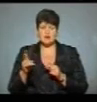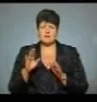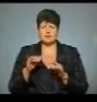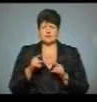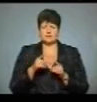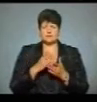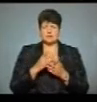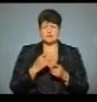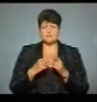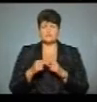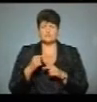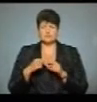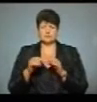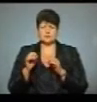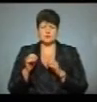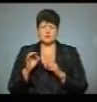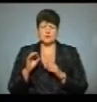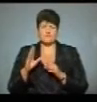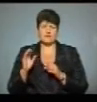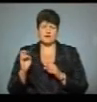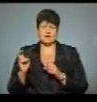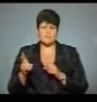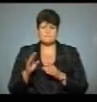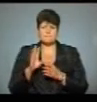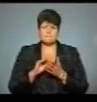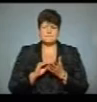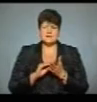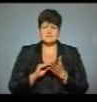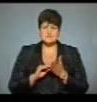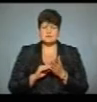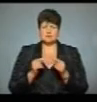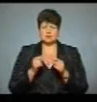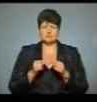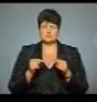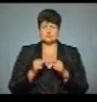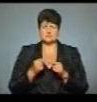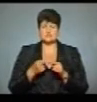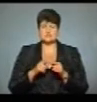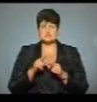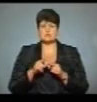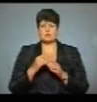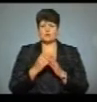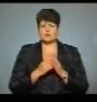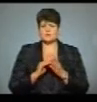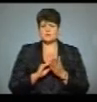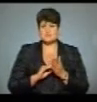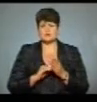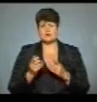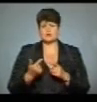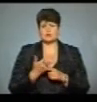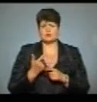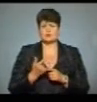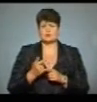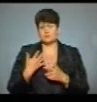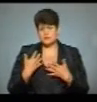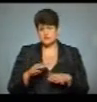мали повернутися відповідно на свої ДВК, переписати цей, внести уточнення в цей протокол, підписати і знову приїхати на ДВК. Що вони, до